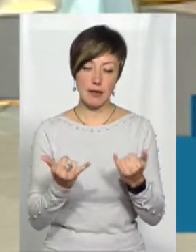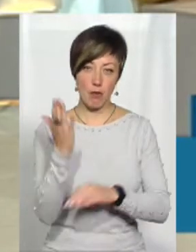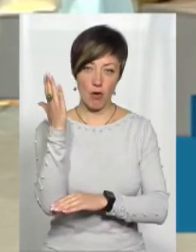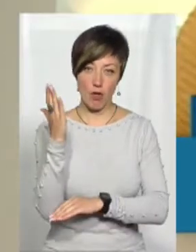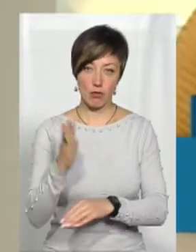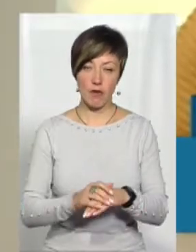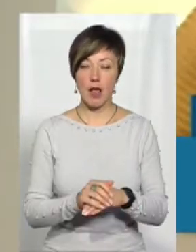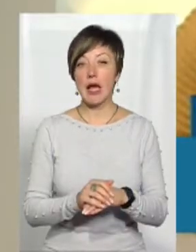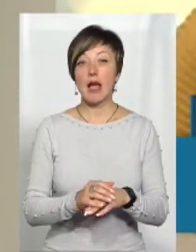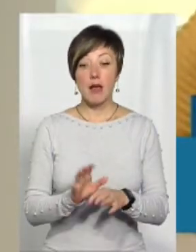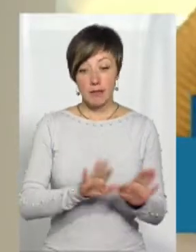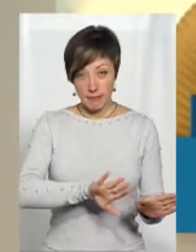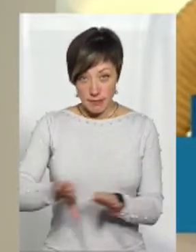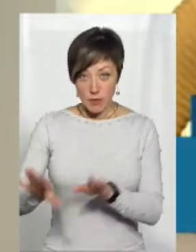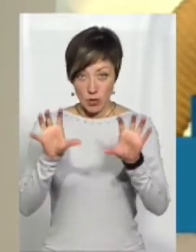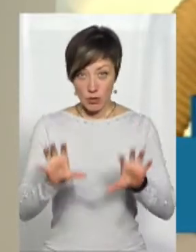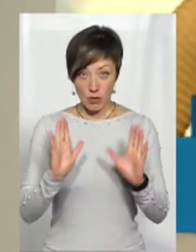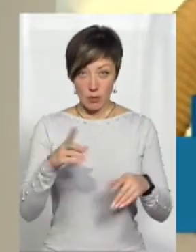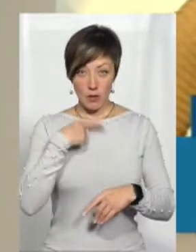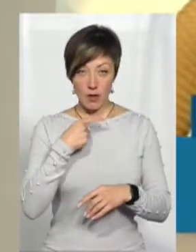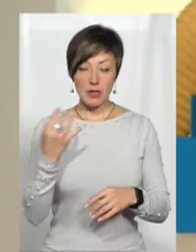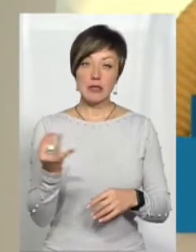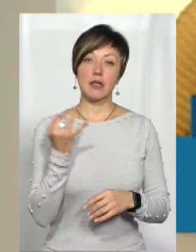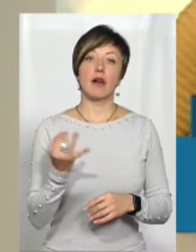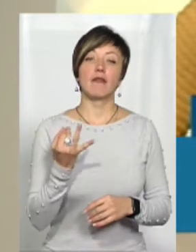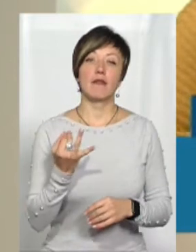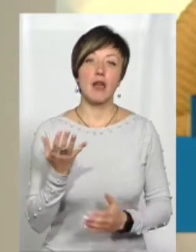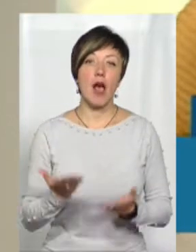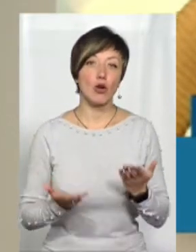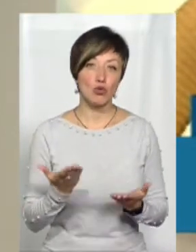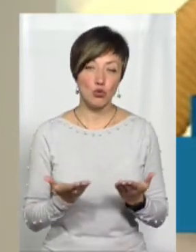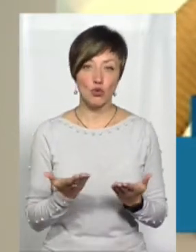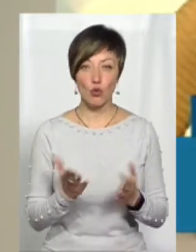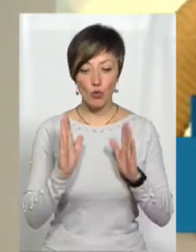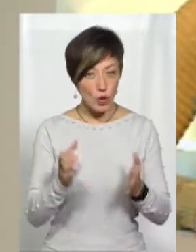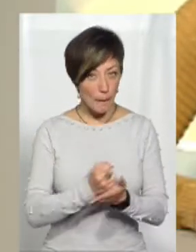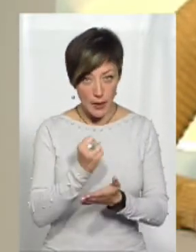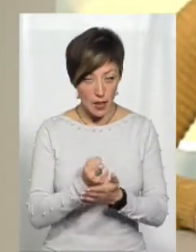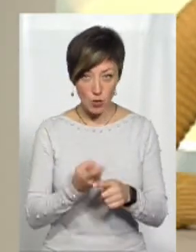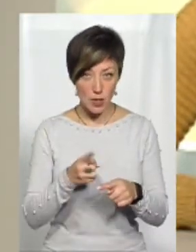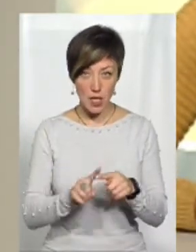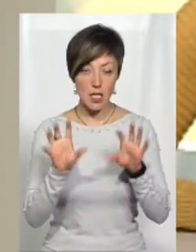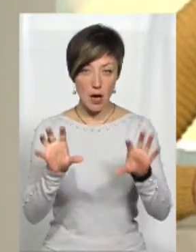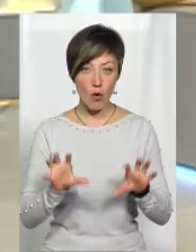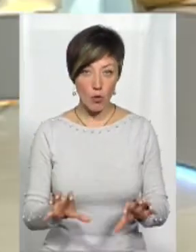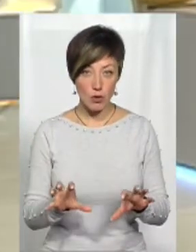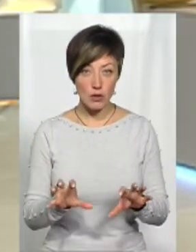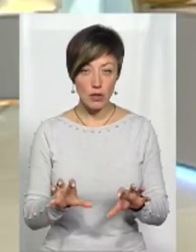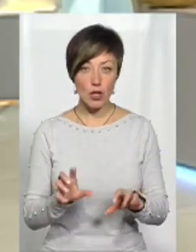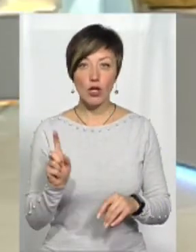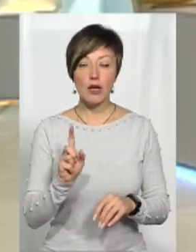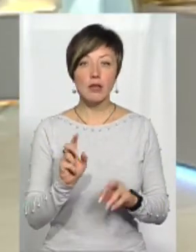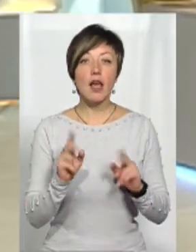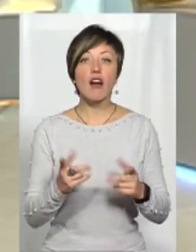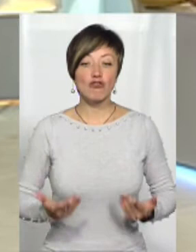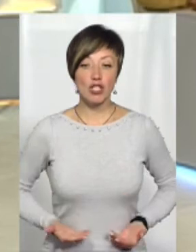проголосували. От ми про закони ще поговоримо, але ж все ж таки ось цікаво, якщо буде прийнятий цей закон, так, то що ми побачимо в